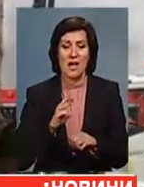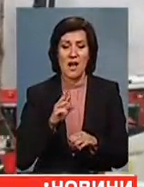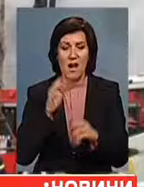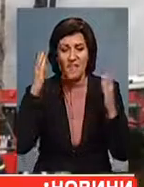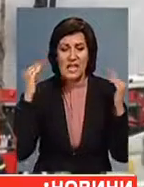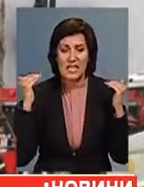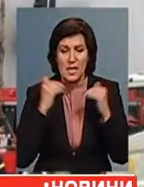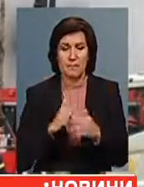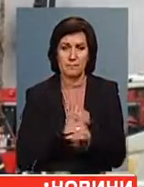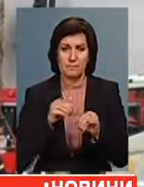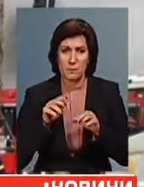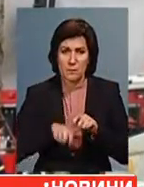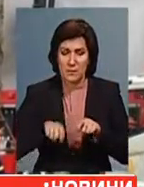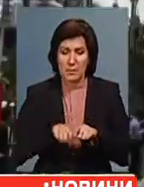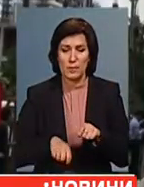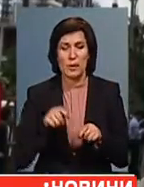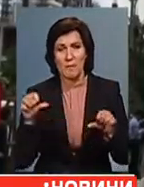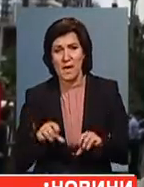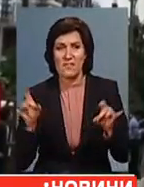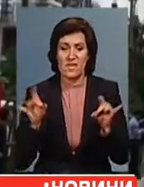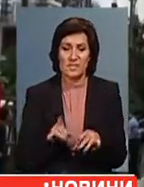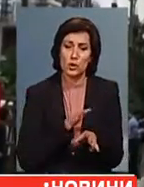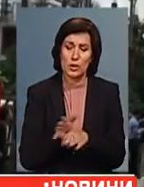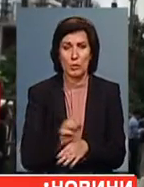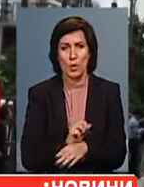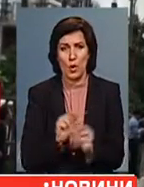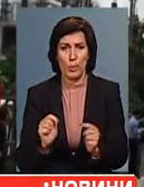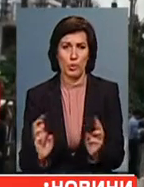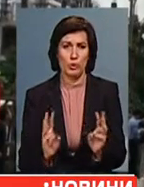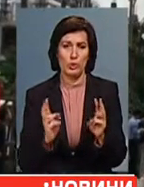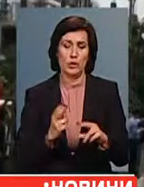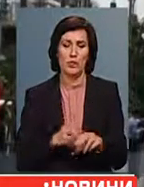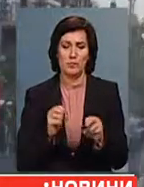владу провести інспекцію барів і ресторанів, чи дотримуються вони норм протипожежної безпеки.